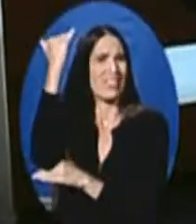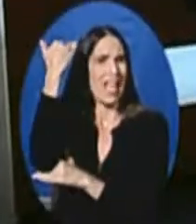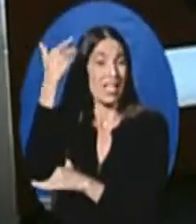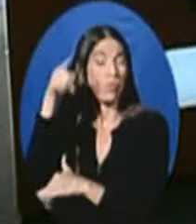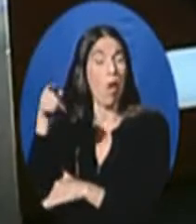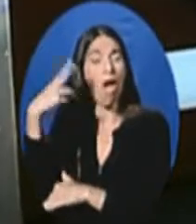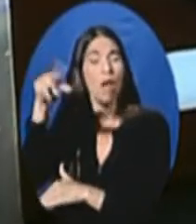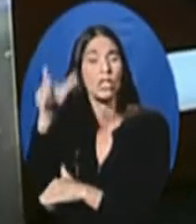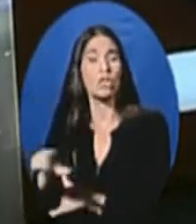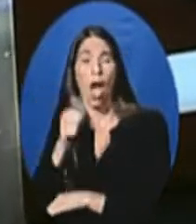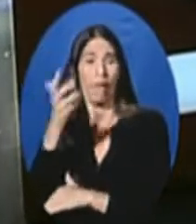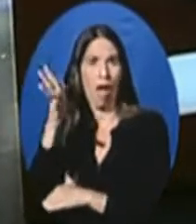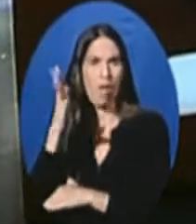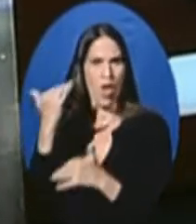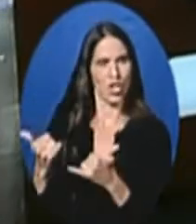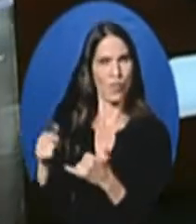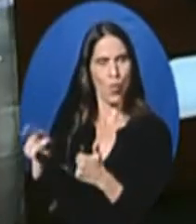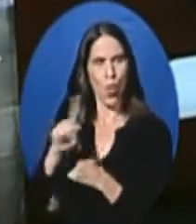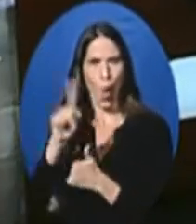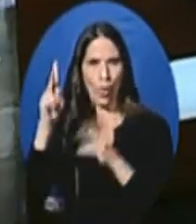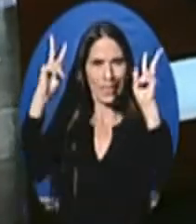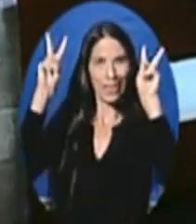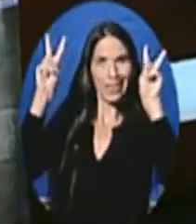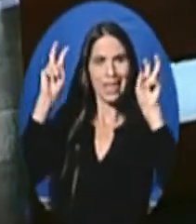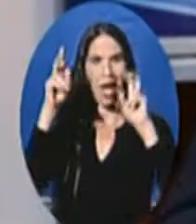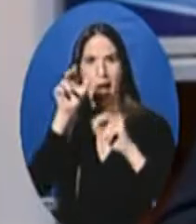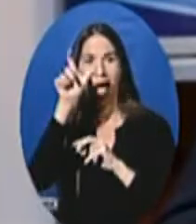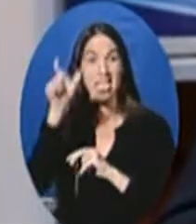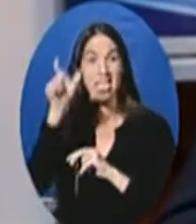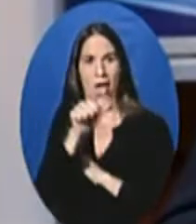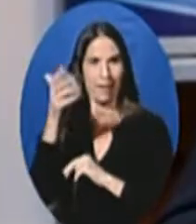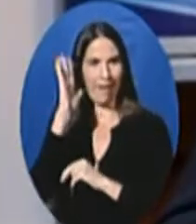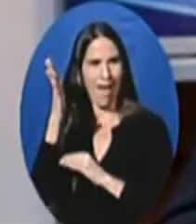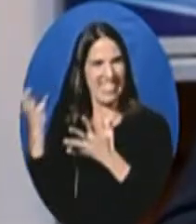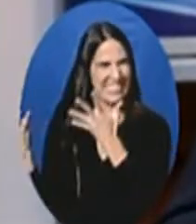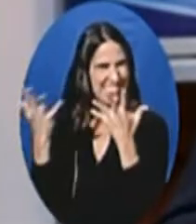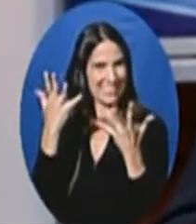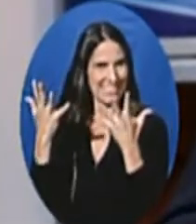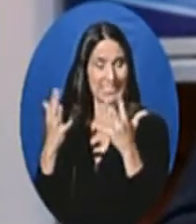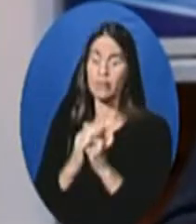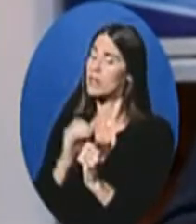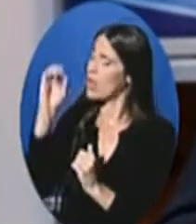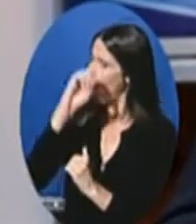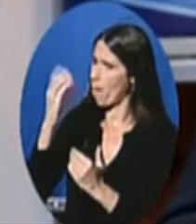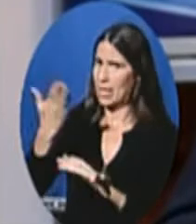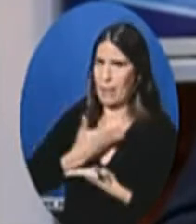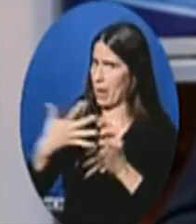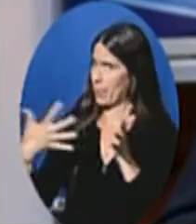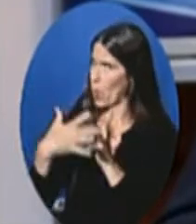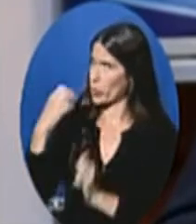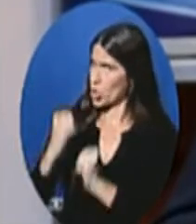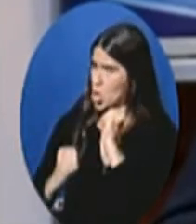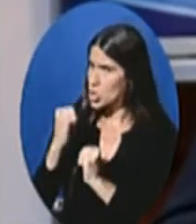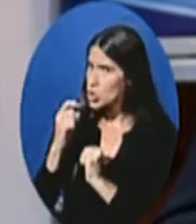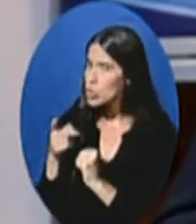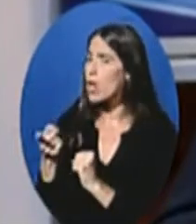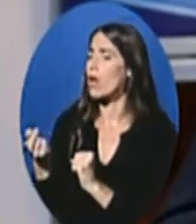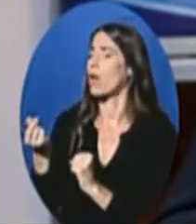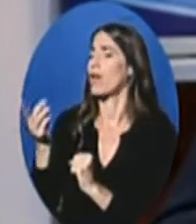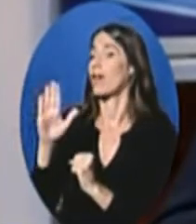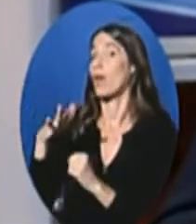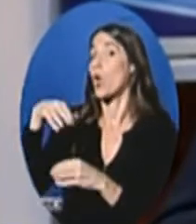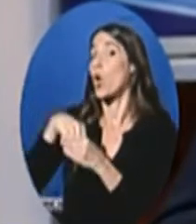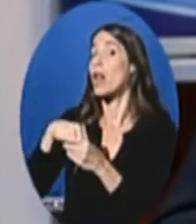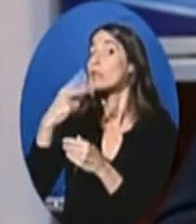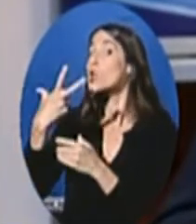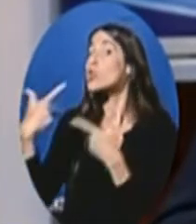של המזרח התיכון, עכשיו הוא פתאום לא כל כך האיש הרע של המזרח התיכון. היא הנותנת. אובמה קיבל הרבה מאוד ביקורת, כולל משלושה